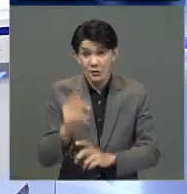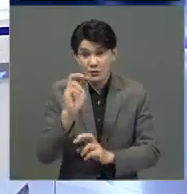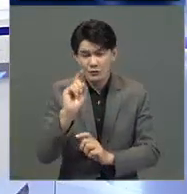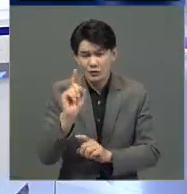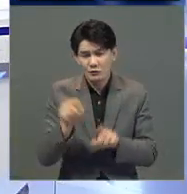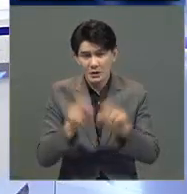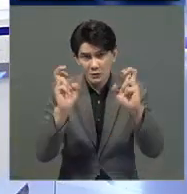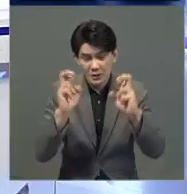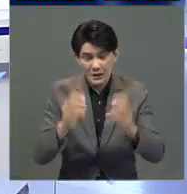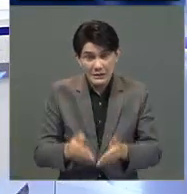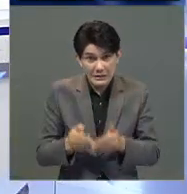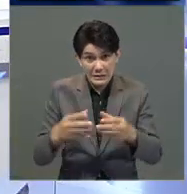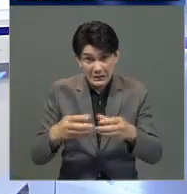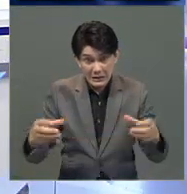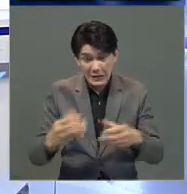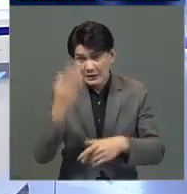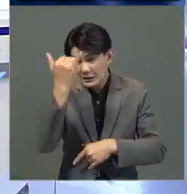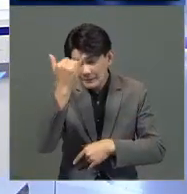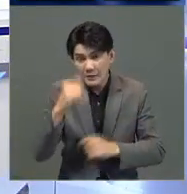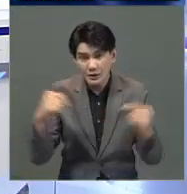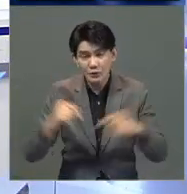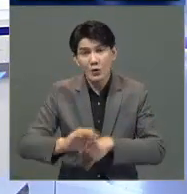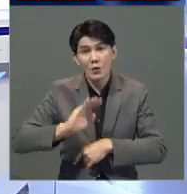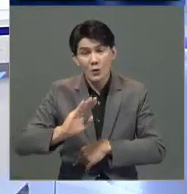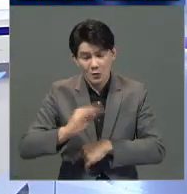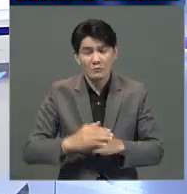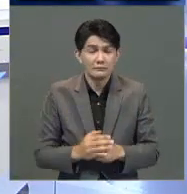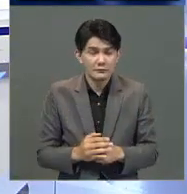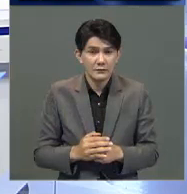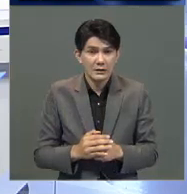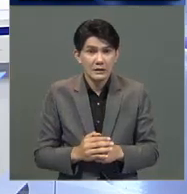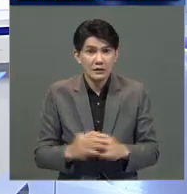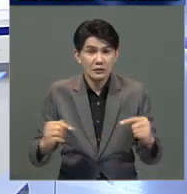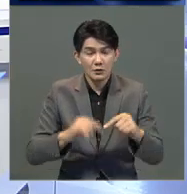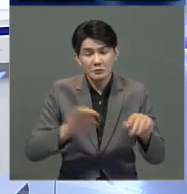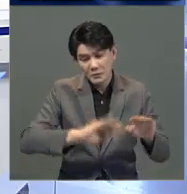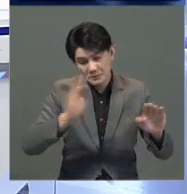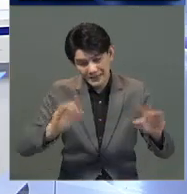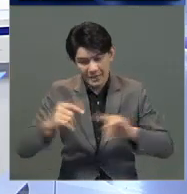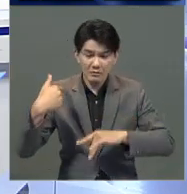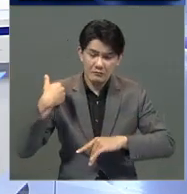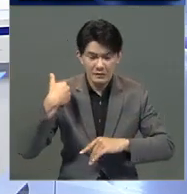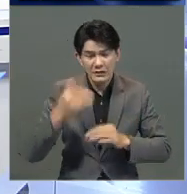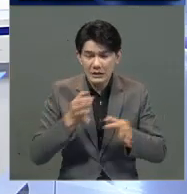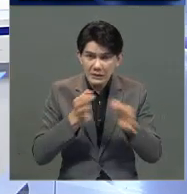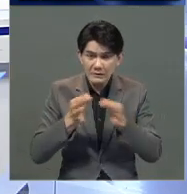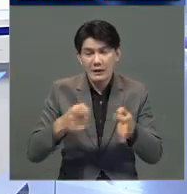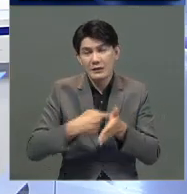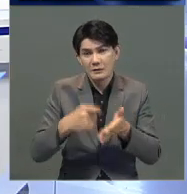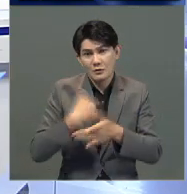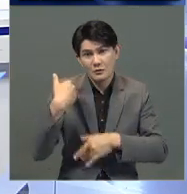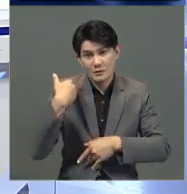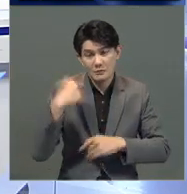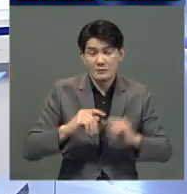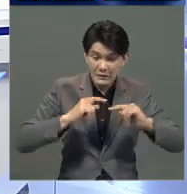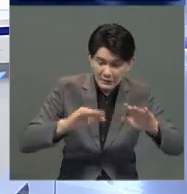ข้อว่าก็มีเรือดำน้ำไปทำไมในบริบทข้อจำกัดด้านภูมิศาสตร์ซึ่งก็อธิบายเหตุผลนะไม่ว่า